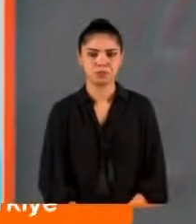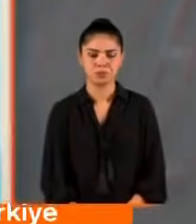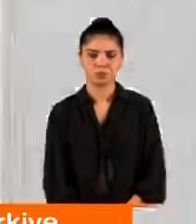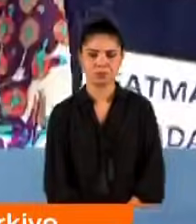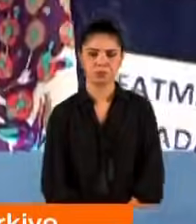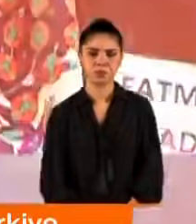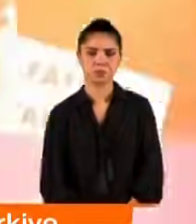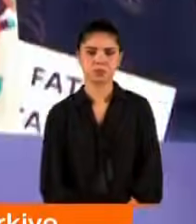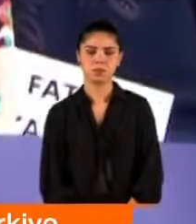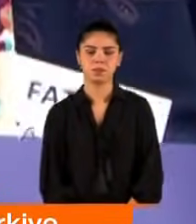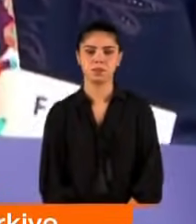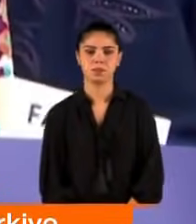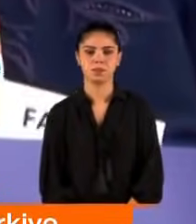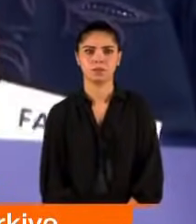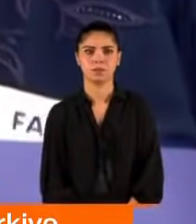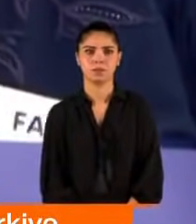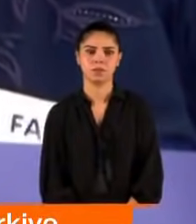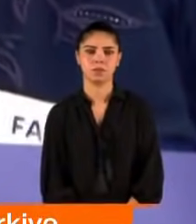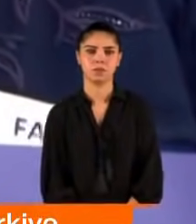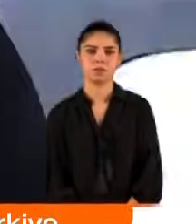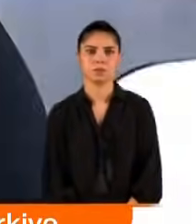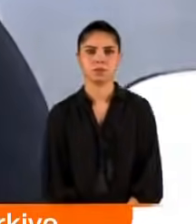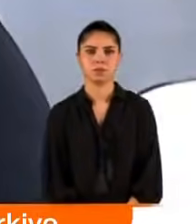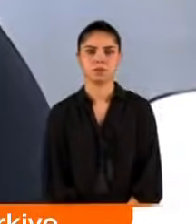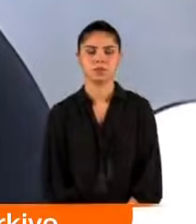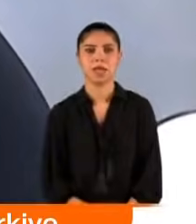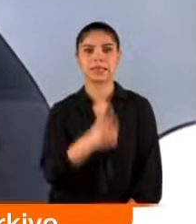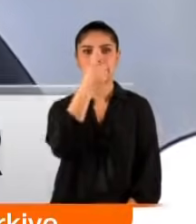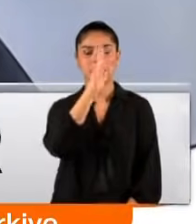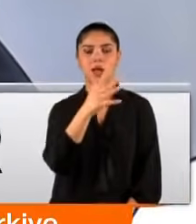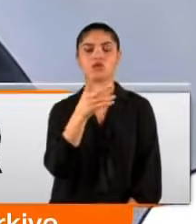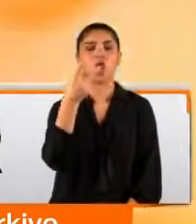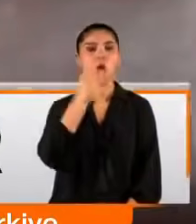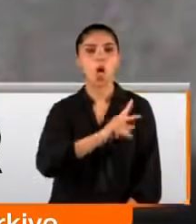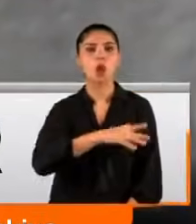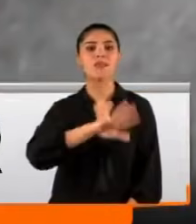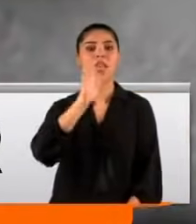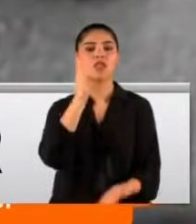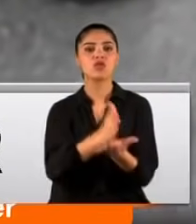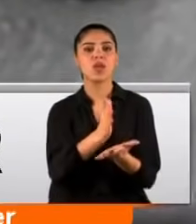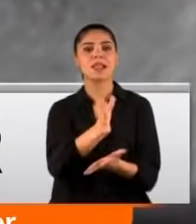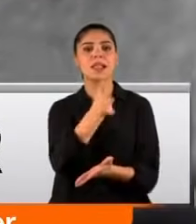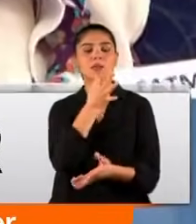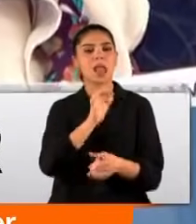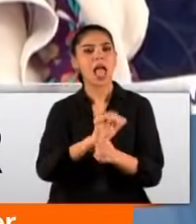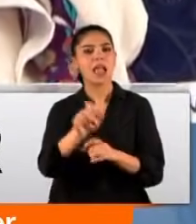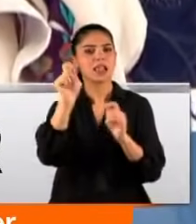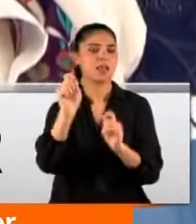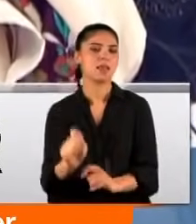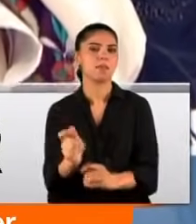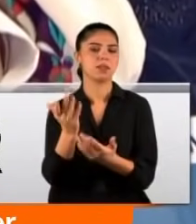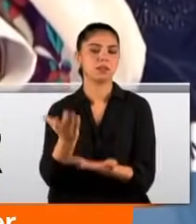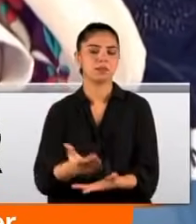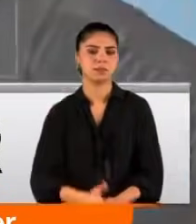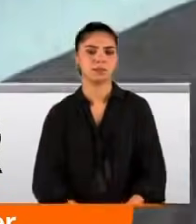Kardeşim neden ölümü hak etti? O arsa varmış, kavgası varım. Sadece dirisine değil cesedine bile işkence edildi. Sen bunun